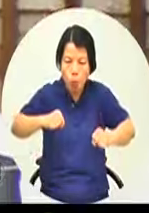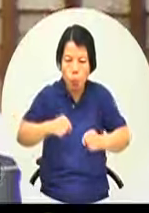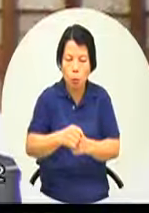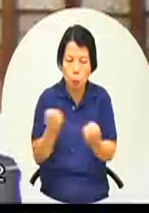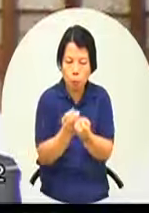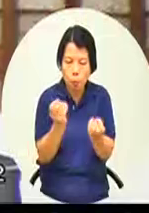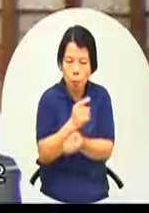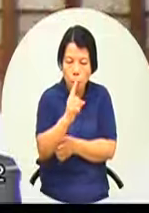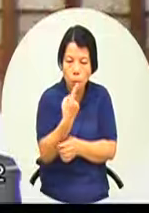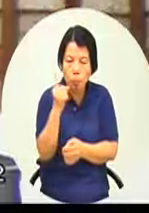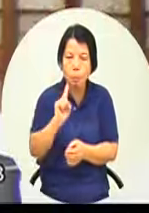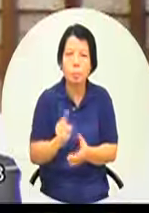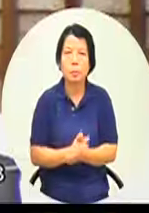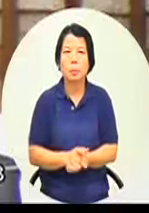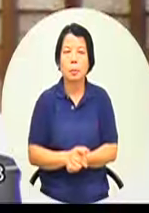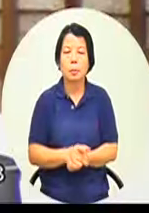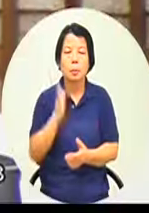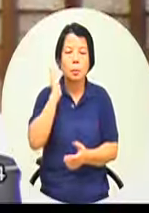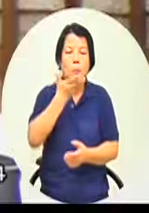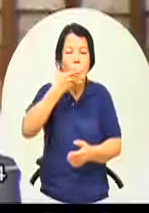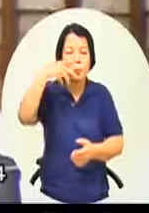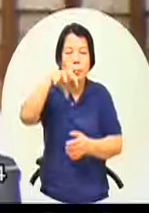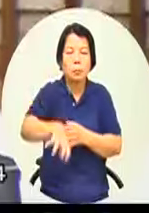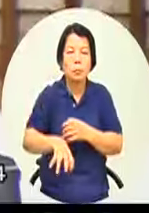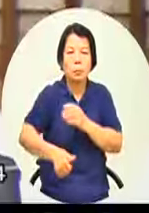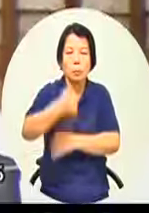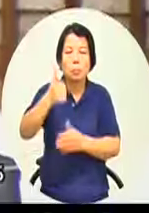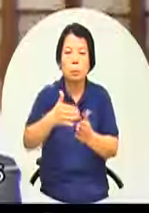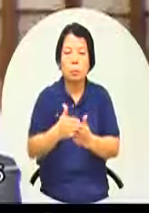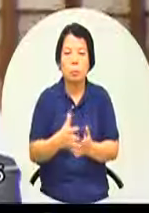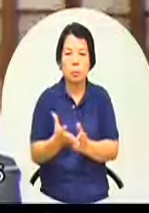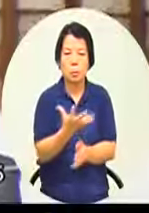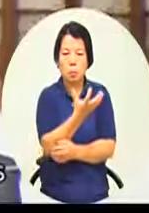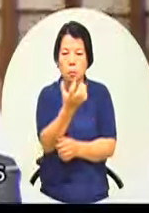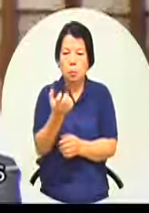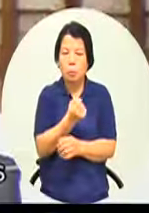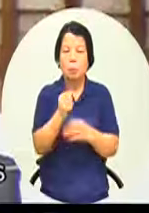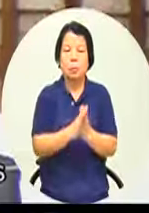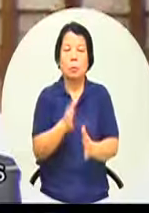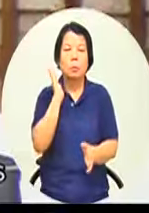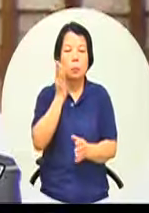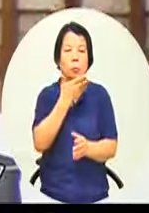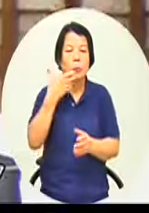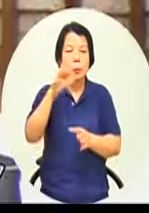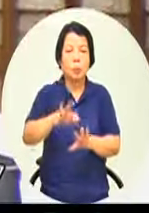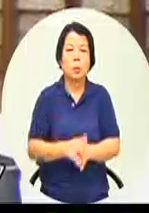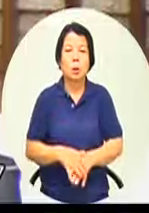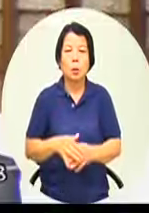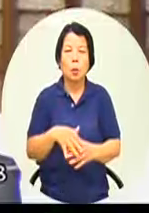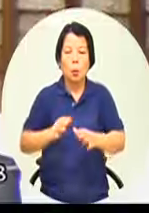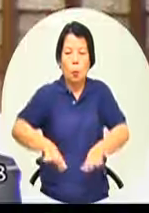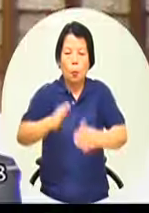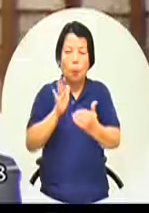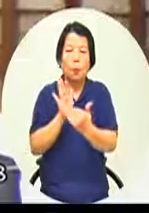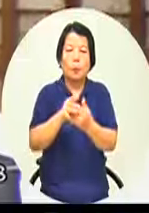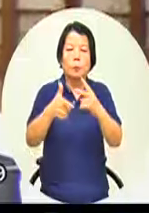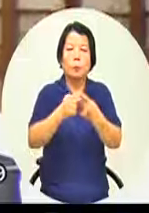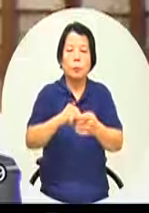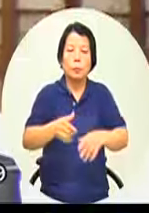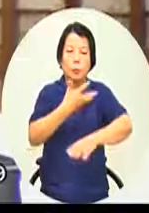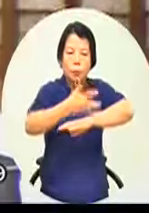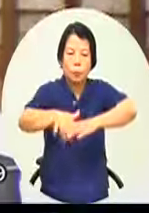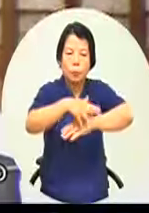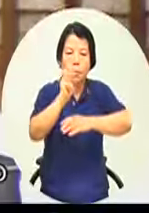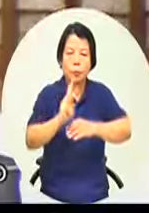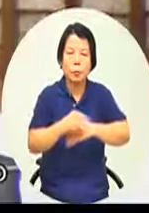请问水利局长，你主管我们的所有的水利防洪跟排水哈这个主要的业